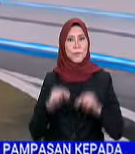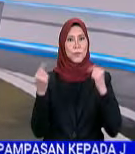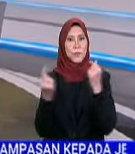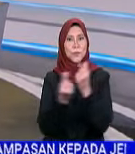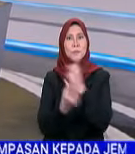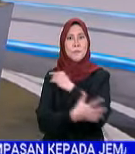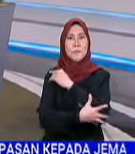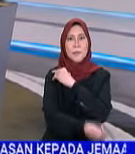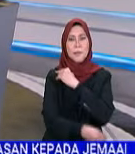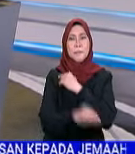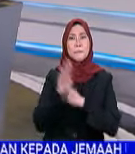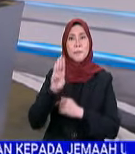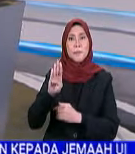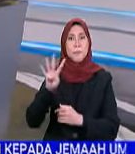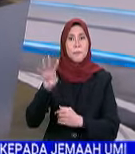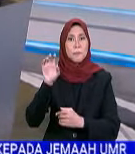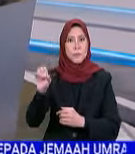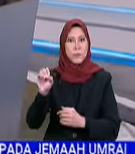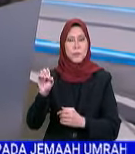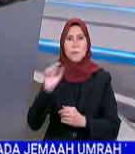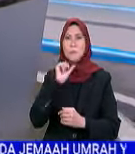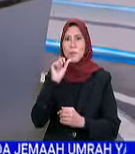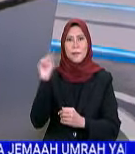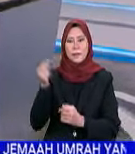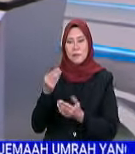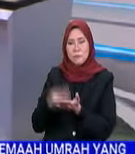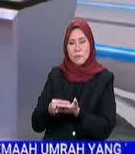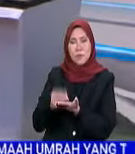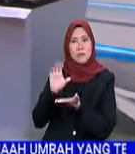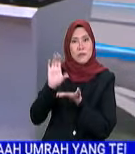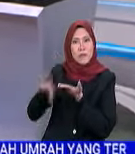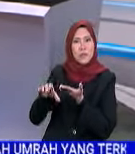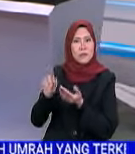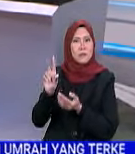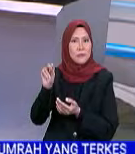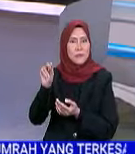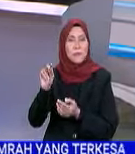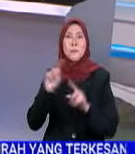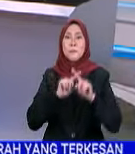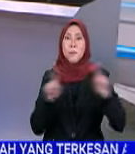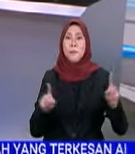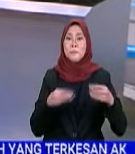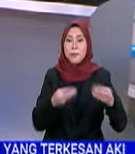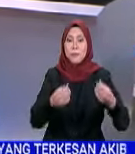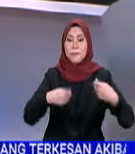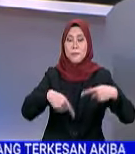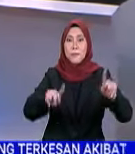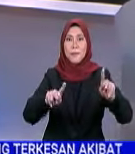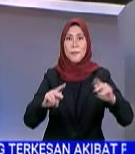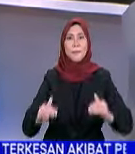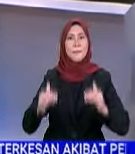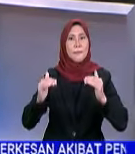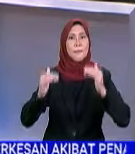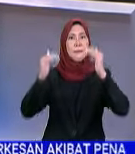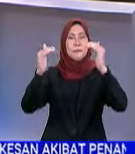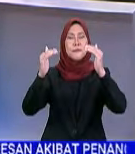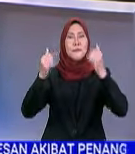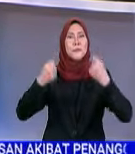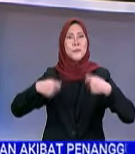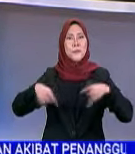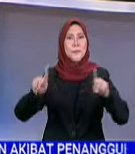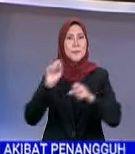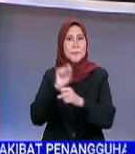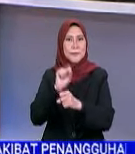Golongan asnaf dan keluarga B40 tidak hanya dibantu dengan wang ringgit semata-mata. Sebaliknya, mereka diberi peluang meningkatkan taraf hidup menerusi